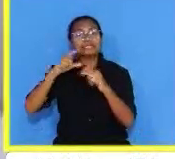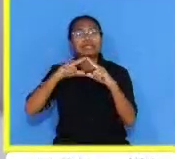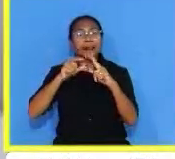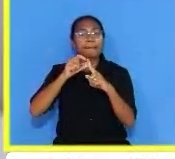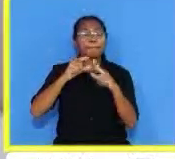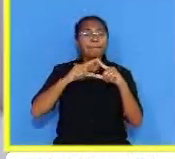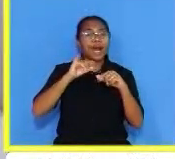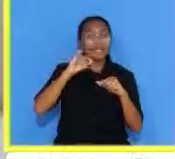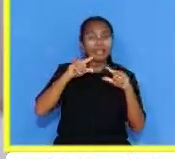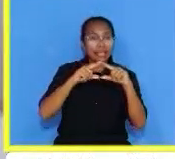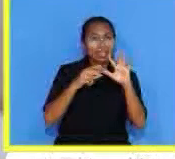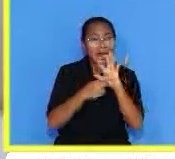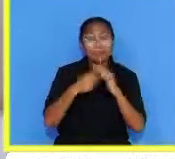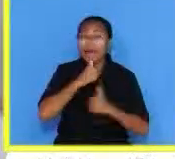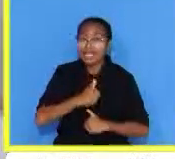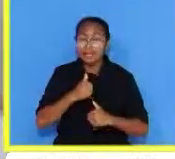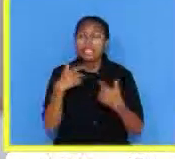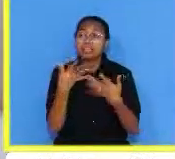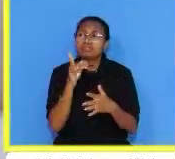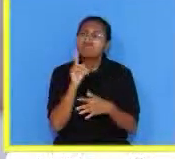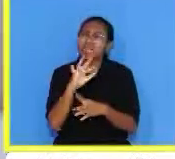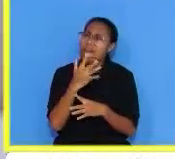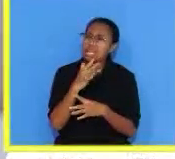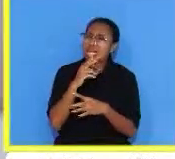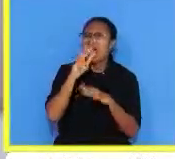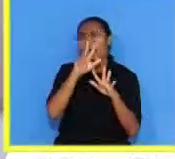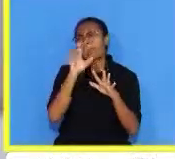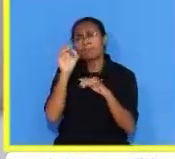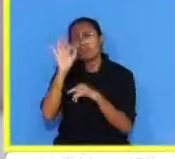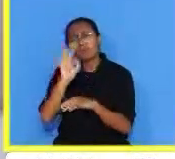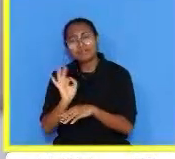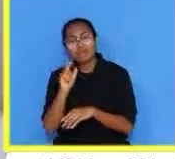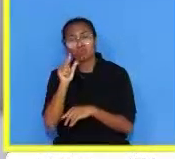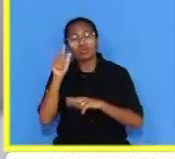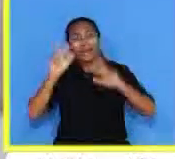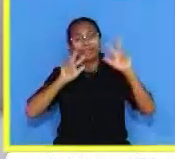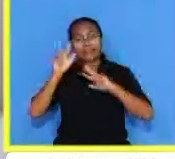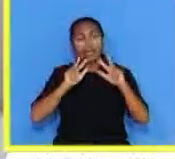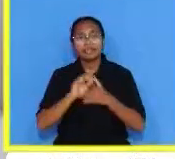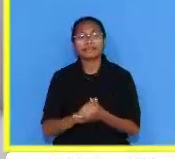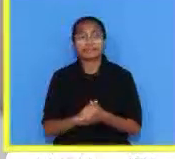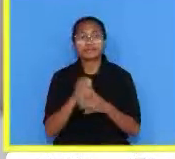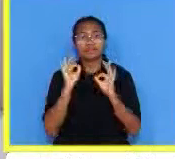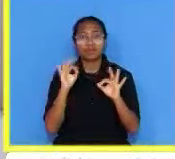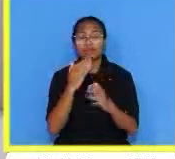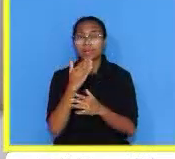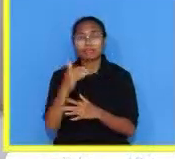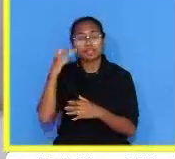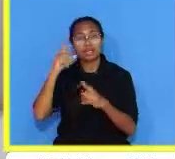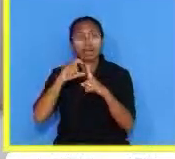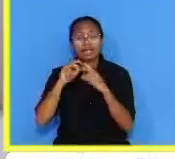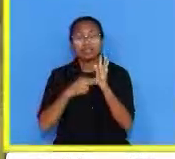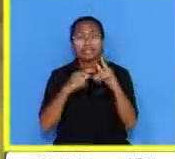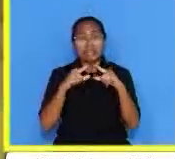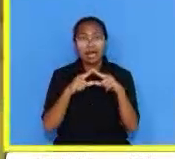mencapai paling tidak 80% untuk herd immunity di Provinsi NTT. Baik, terima kasih Kak Dina